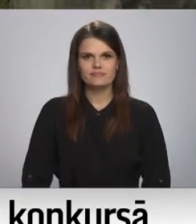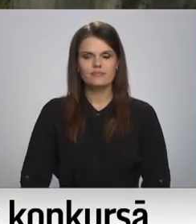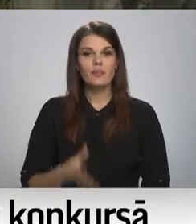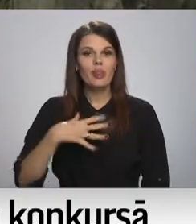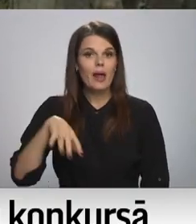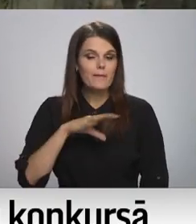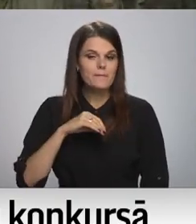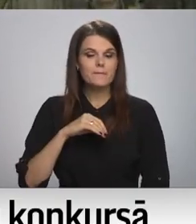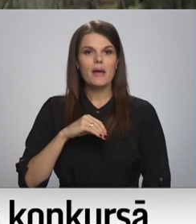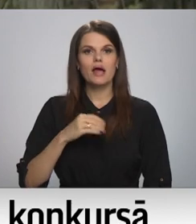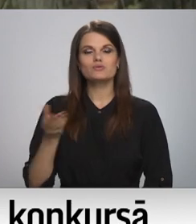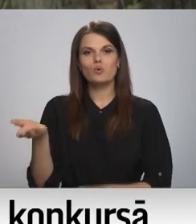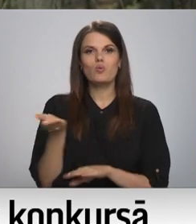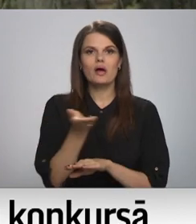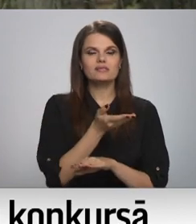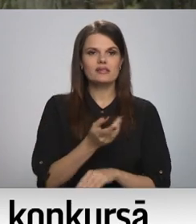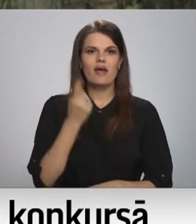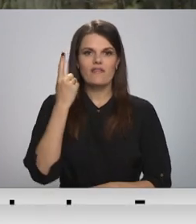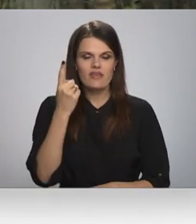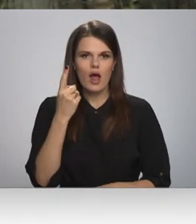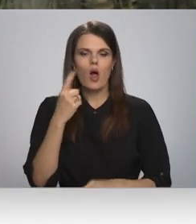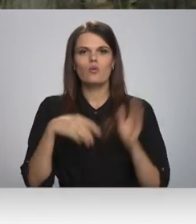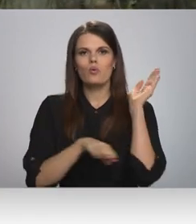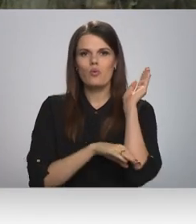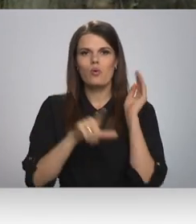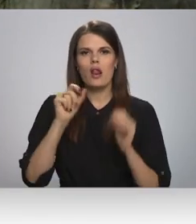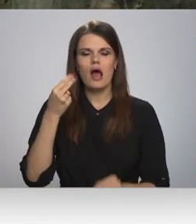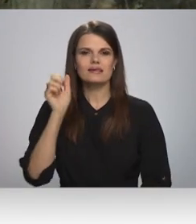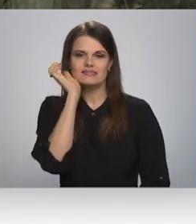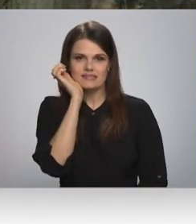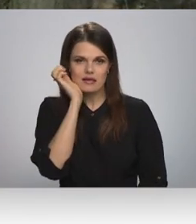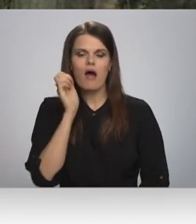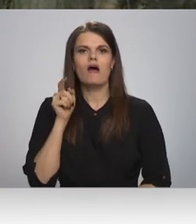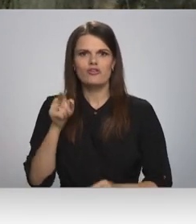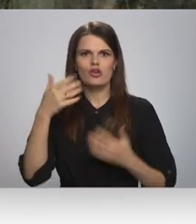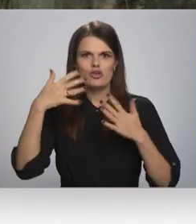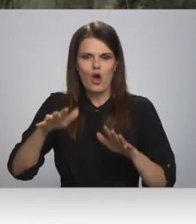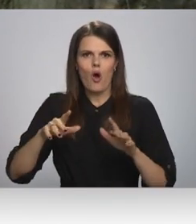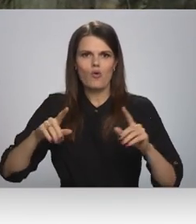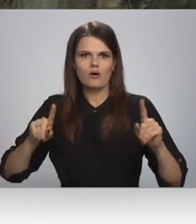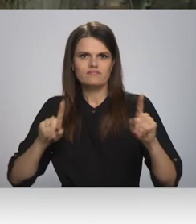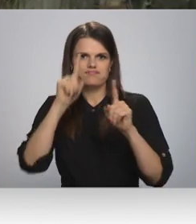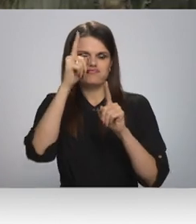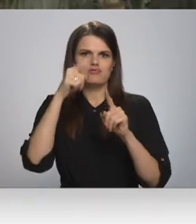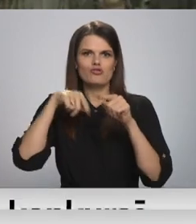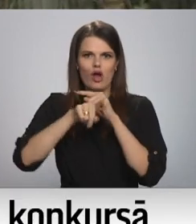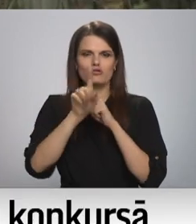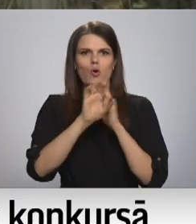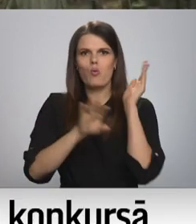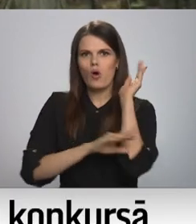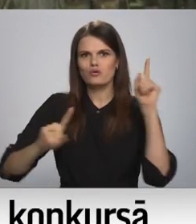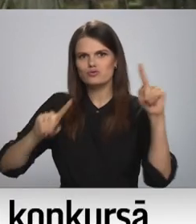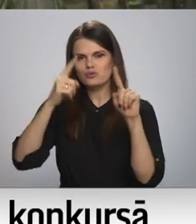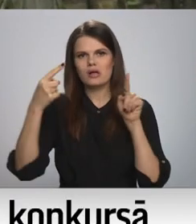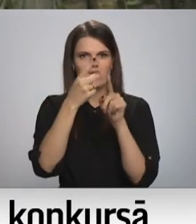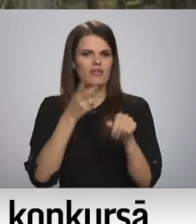Mēs nozāģējām vienu lazdu, kur jau auga ozola vainagā iekšā. Arī nu, tās mazās lazdas, kas